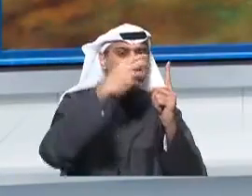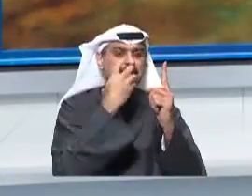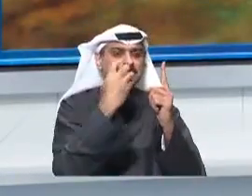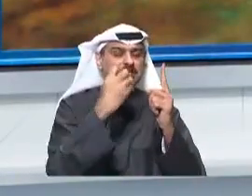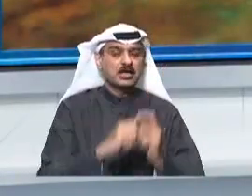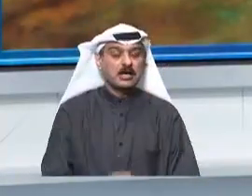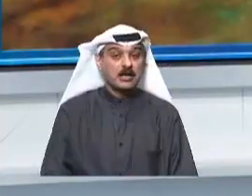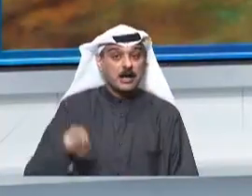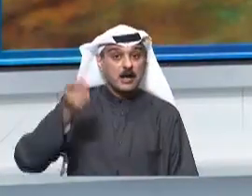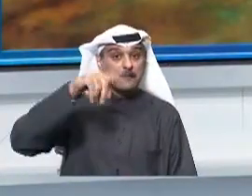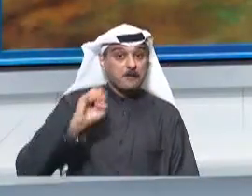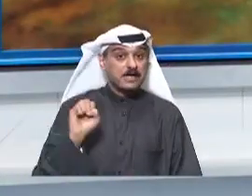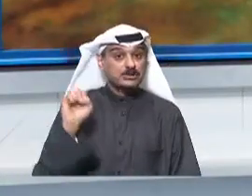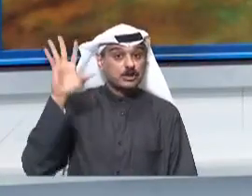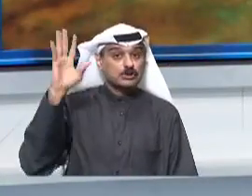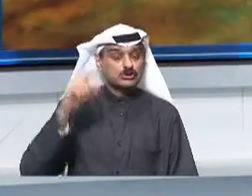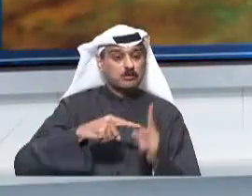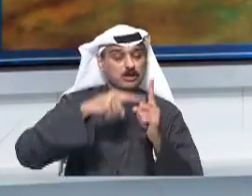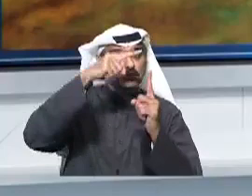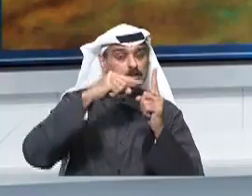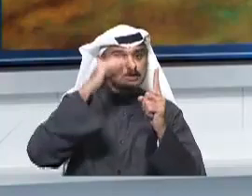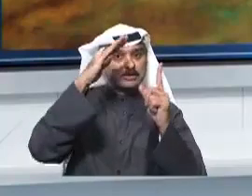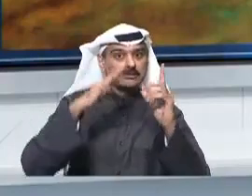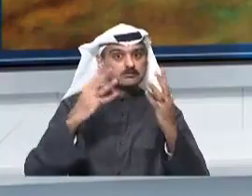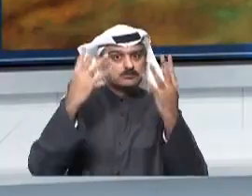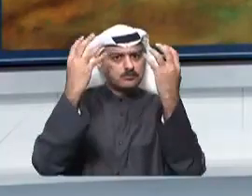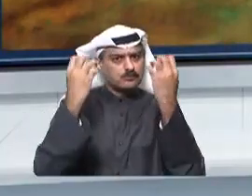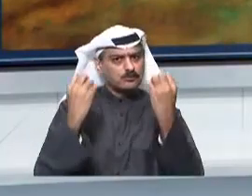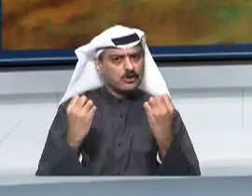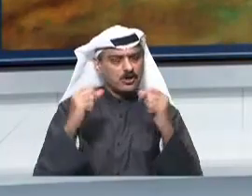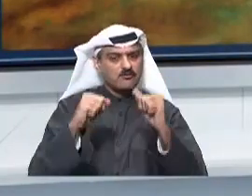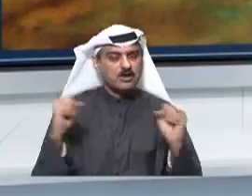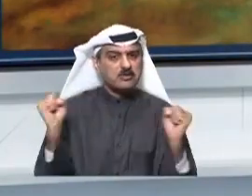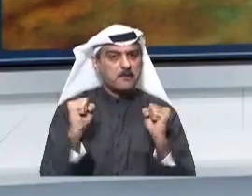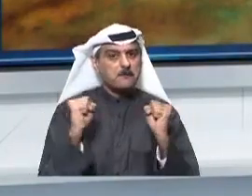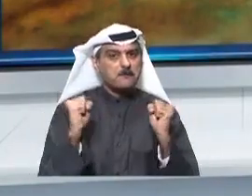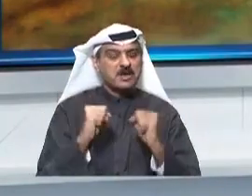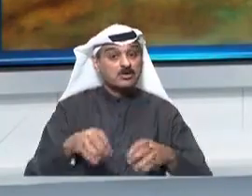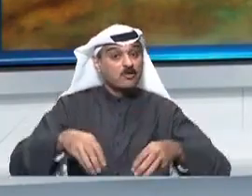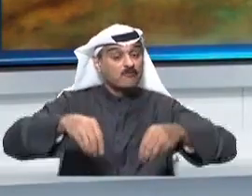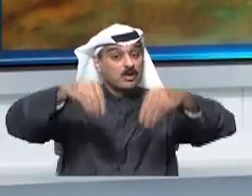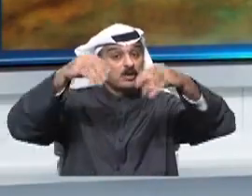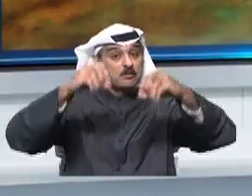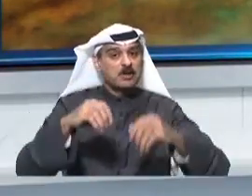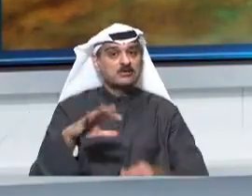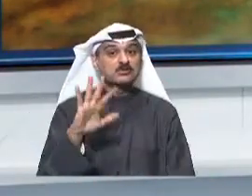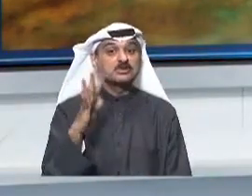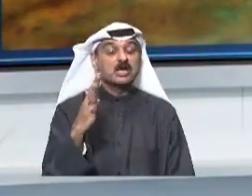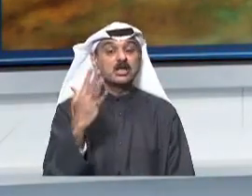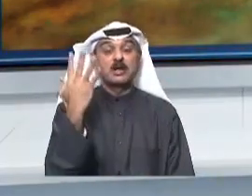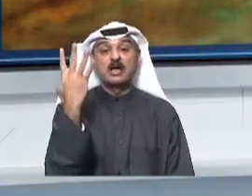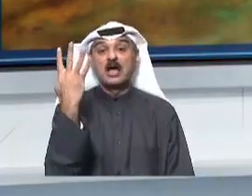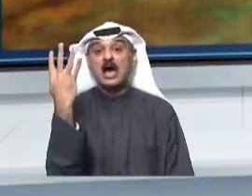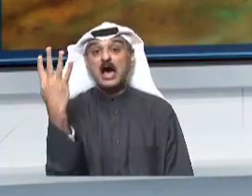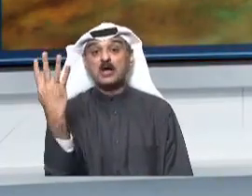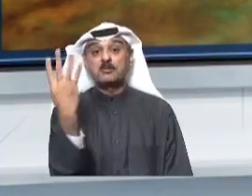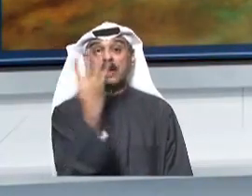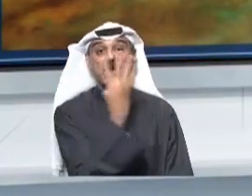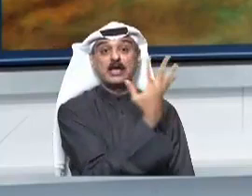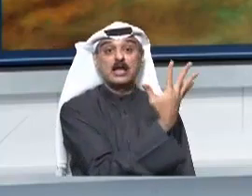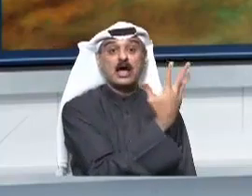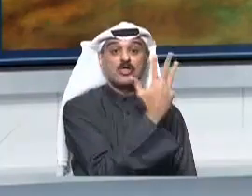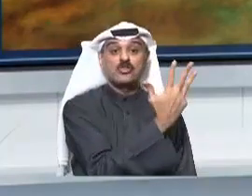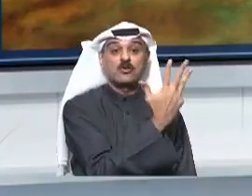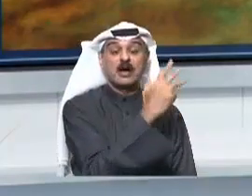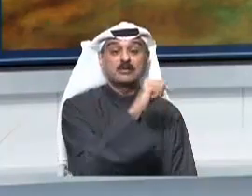صباح الغد مع درجات حرارة منخفضة بوجه عام خاصة على المناطق البرية، من 4 إلى 8 درجات متوقعة على المناطق